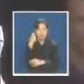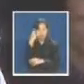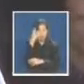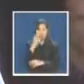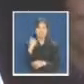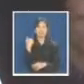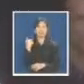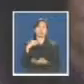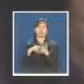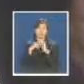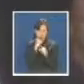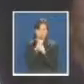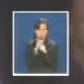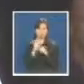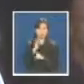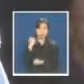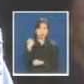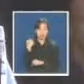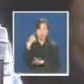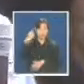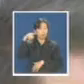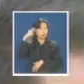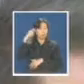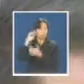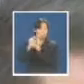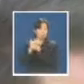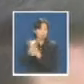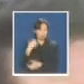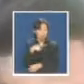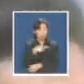ทำงานเต็มที่ภรรยายื่นโนติสไหมไม่ยื่นนะครับ